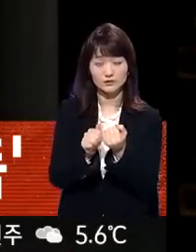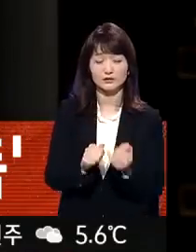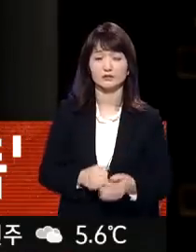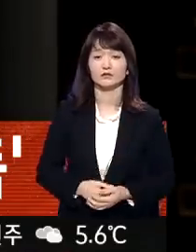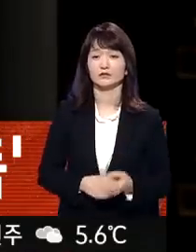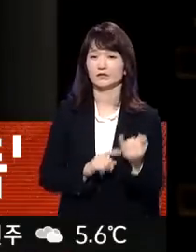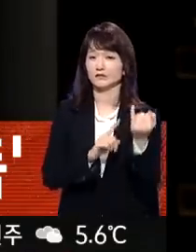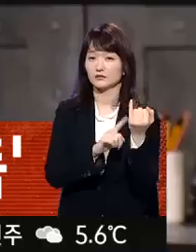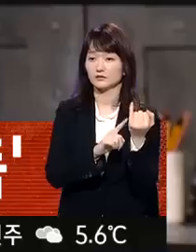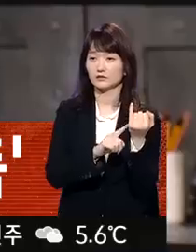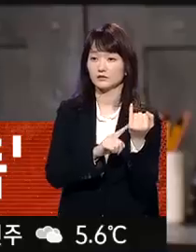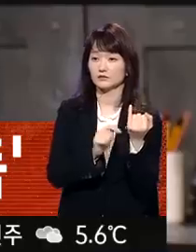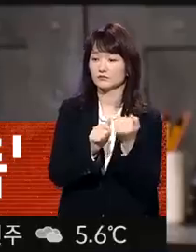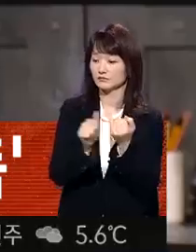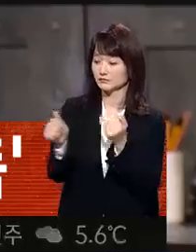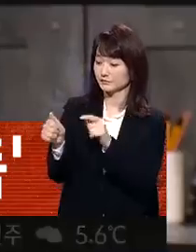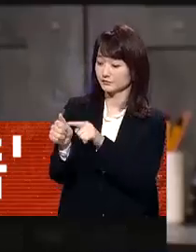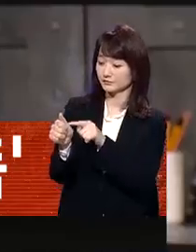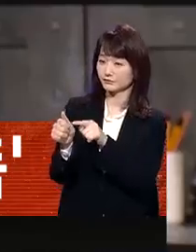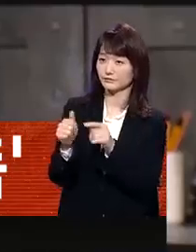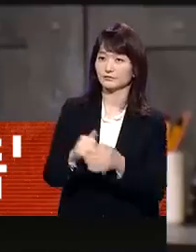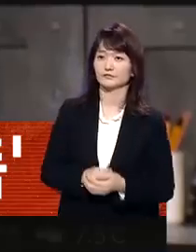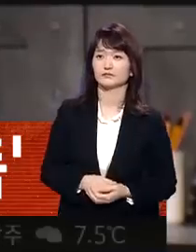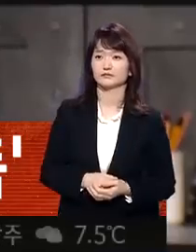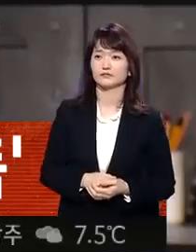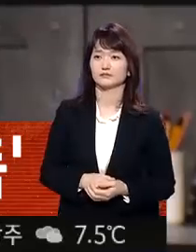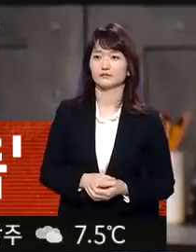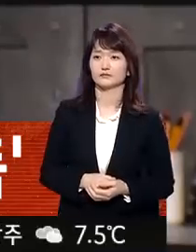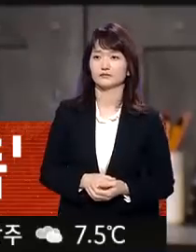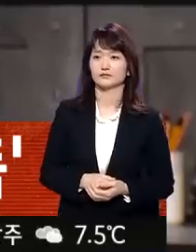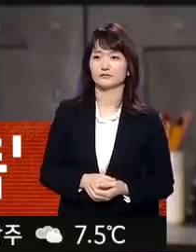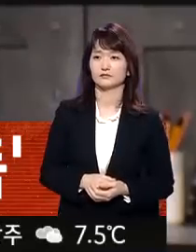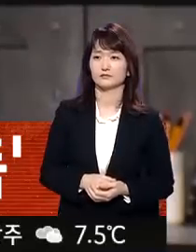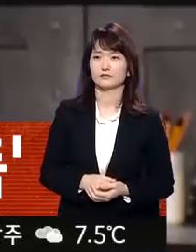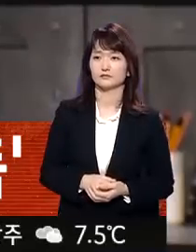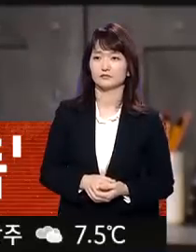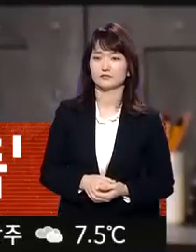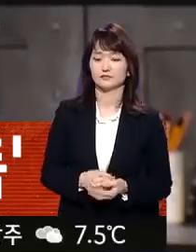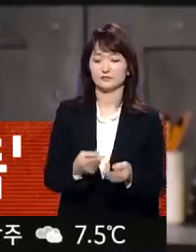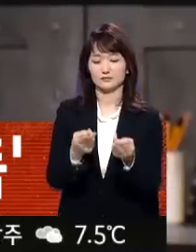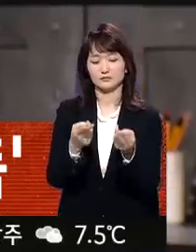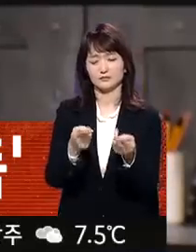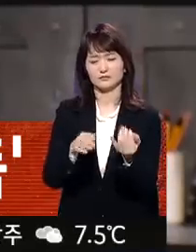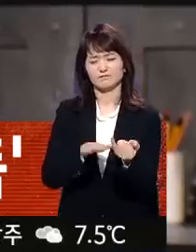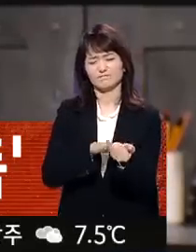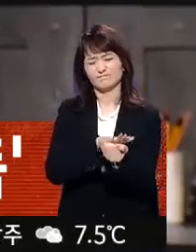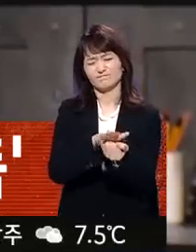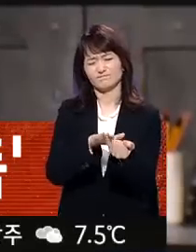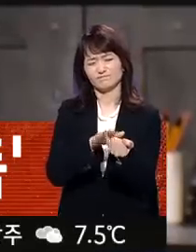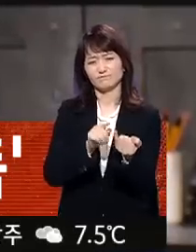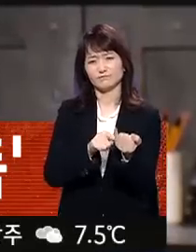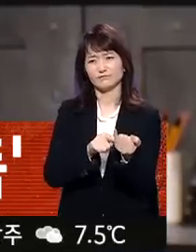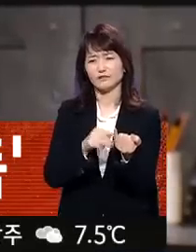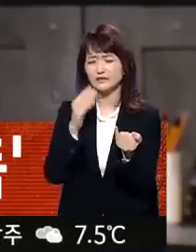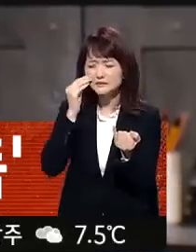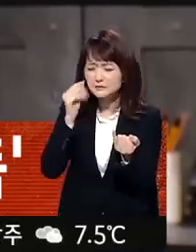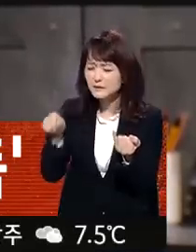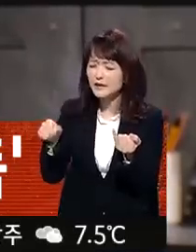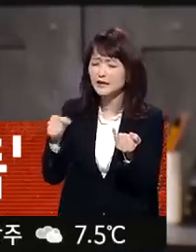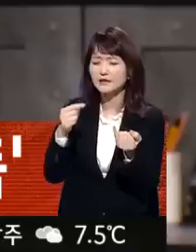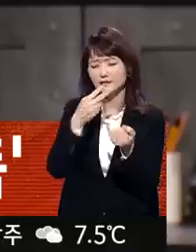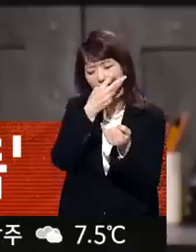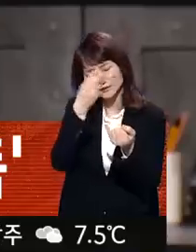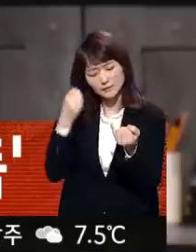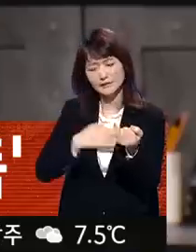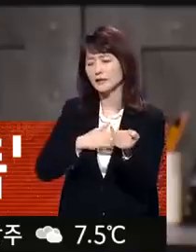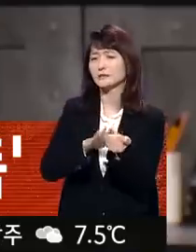여성분 같은 경우에 남편분이 아까 말했듯이 풀 스킨십이라든지 딥 스킨십을 하니까 이 아내가 말했습니다. 제발 자면서 날